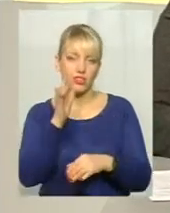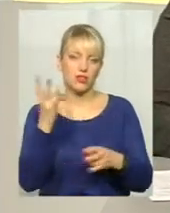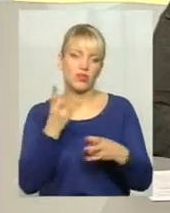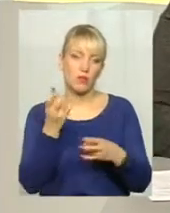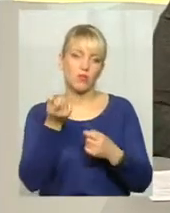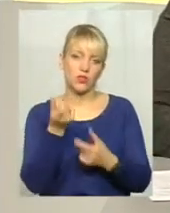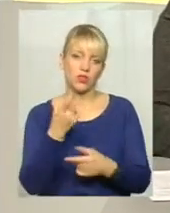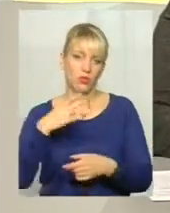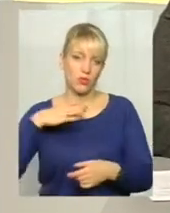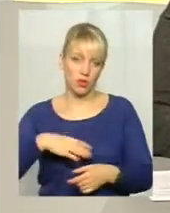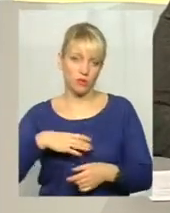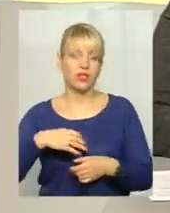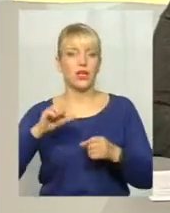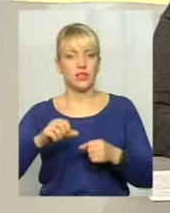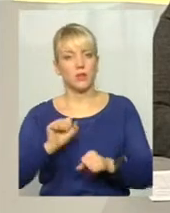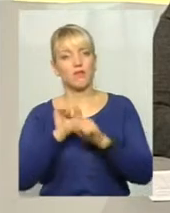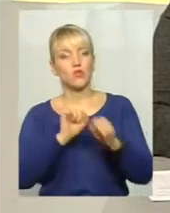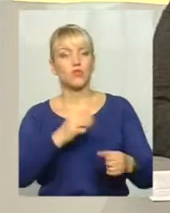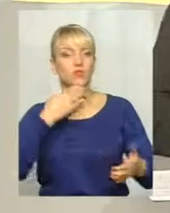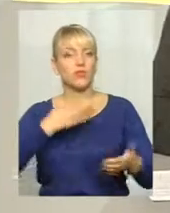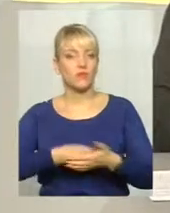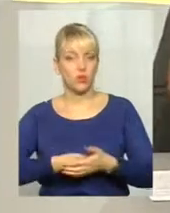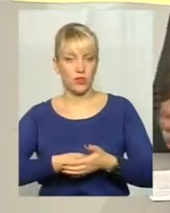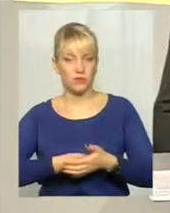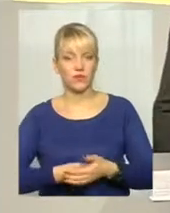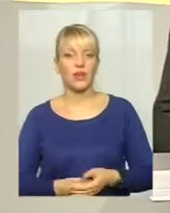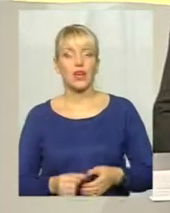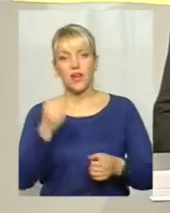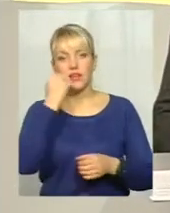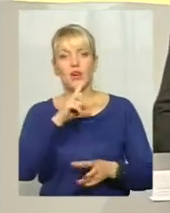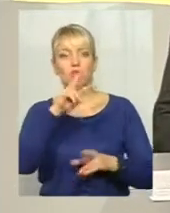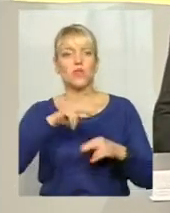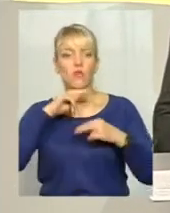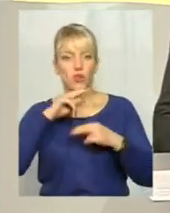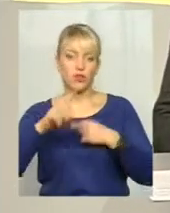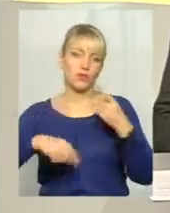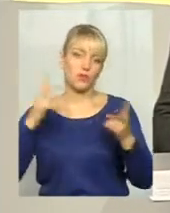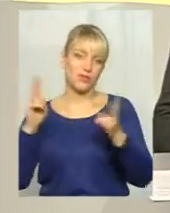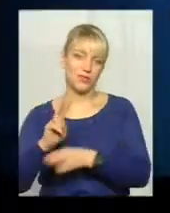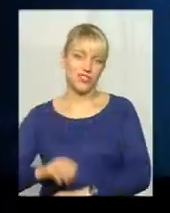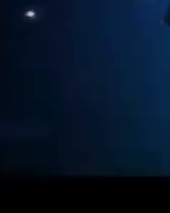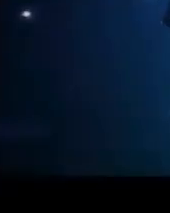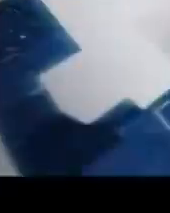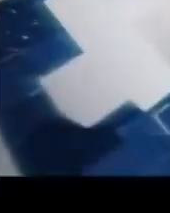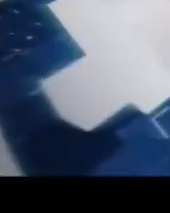я думаю, потерпіти. Ну і все ж таки відстоювати своє. Дякую всім за увагу, ну і до зустрічі.